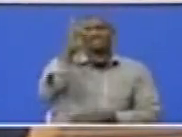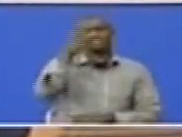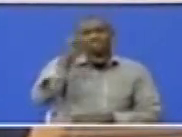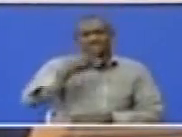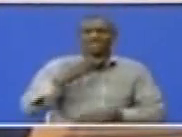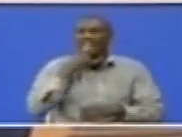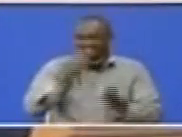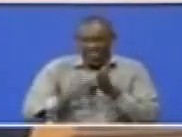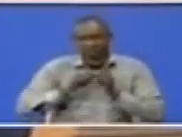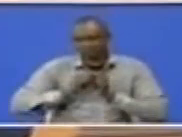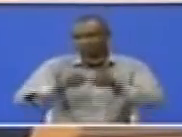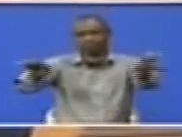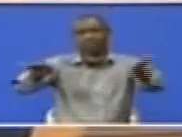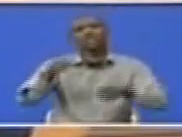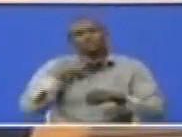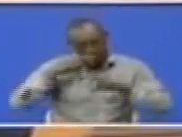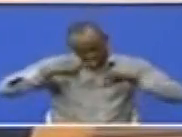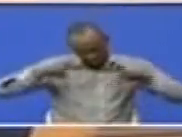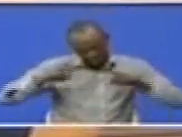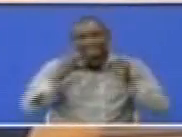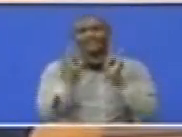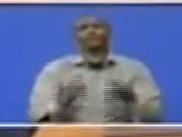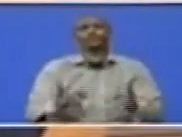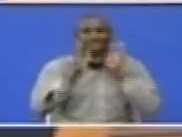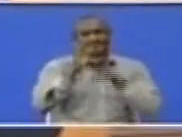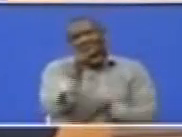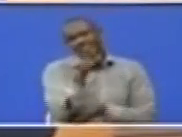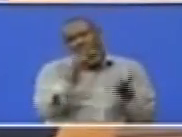umma ikitaka kesi hiyo ichunguzwe upya.